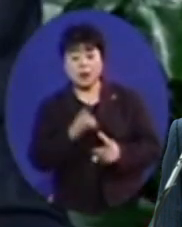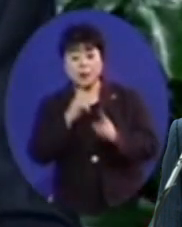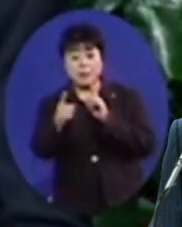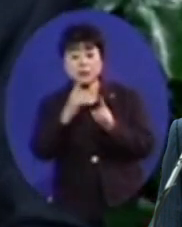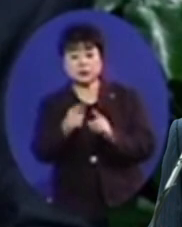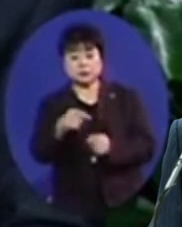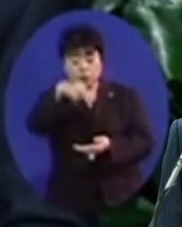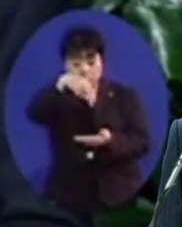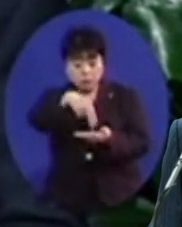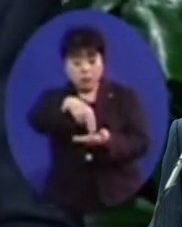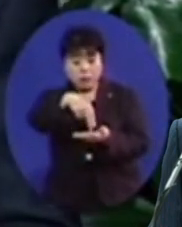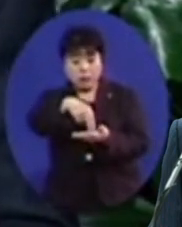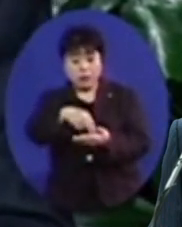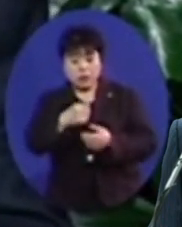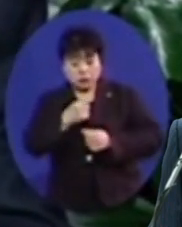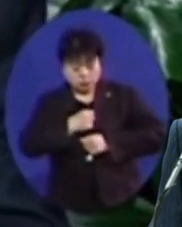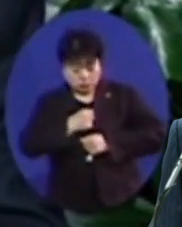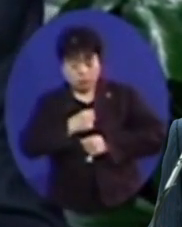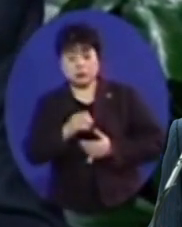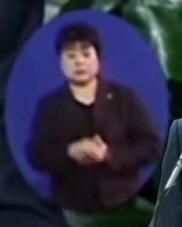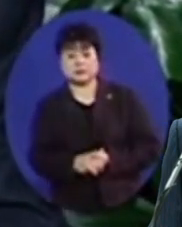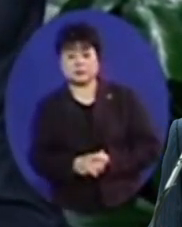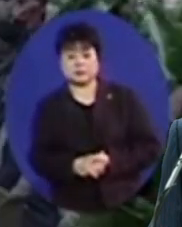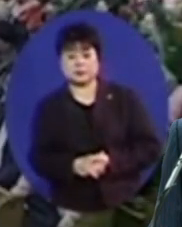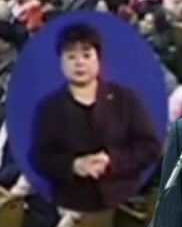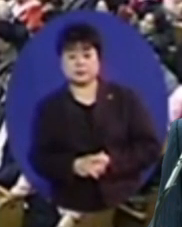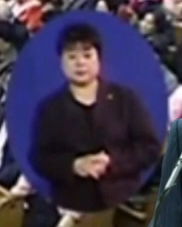말씀으로서 자기를 지키는 것입니다.